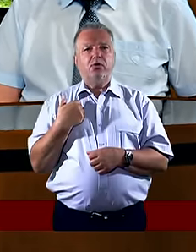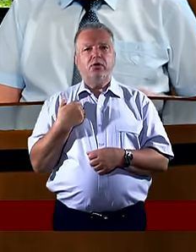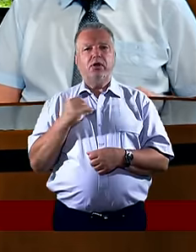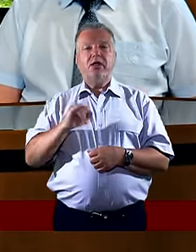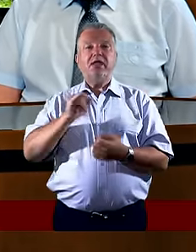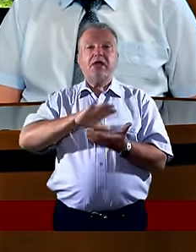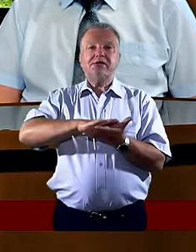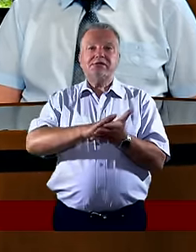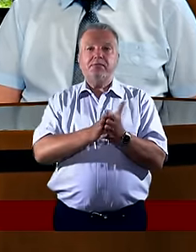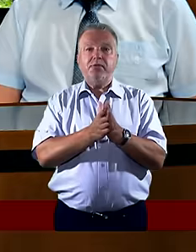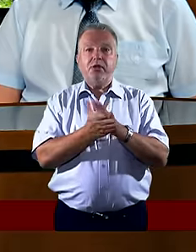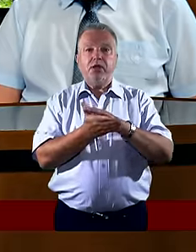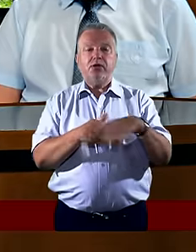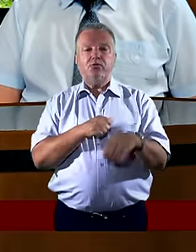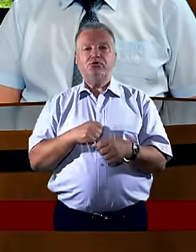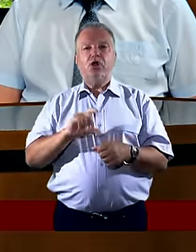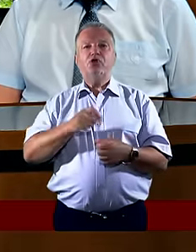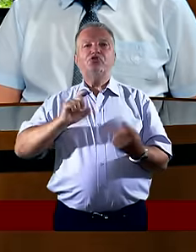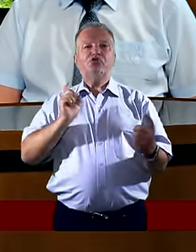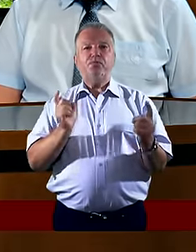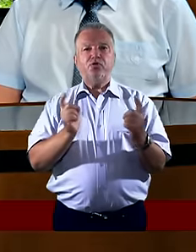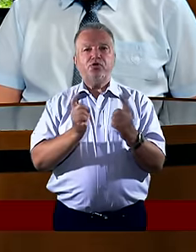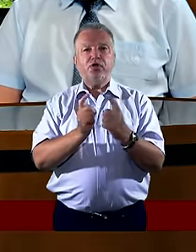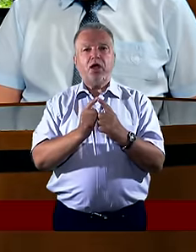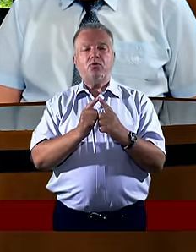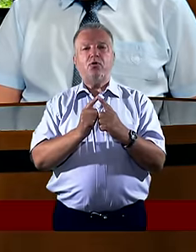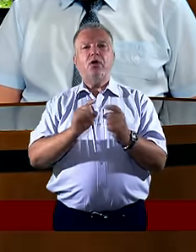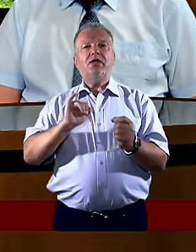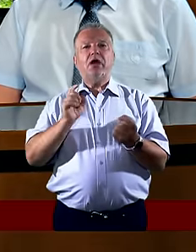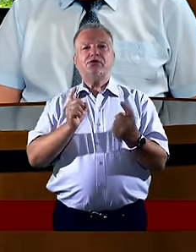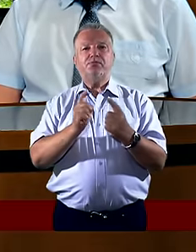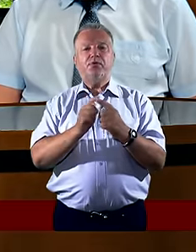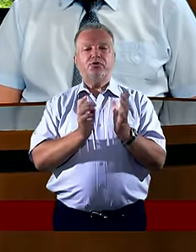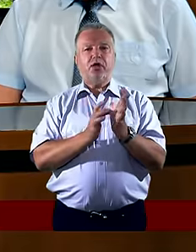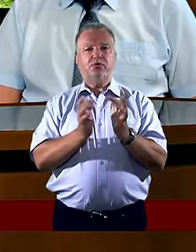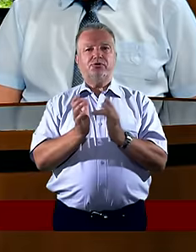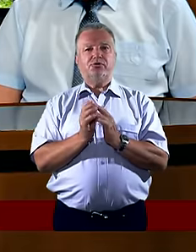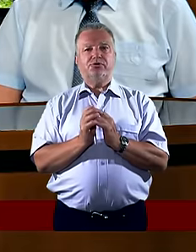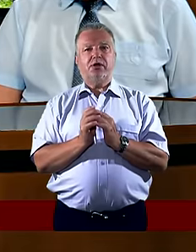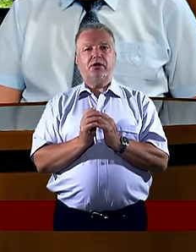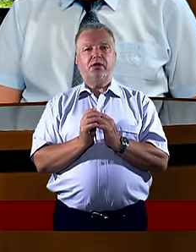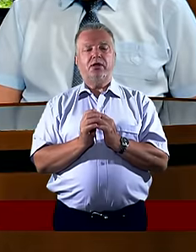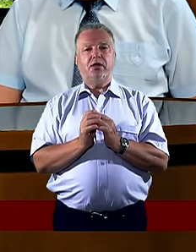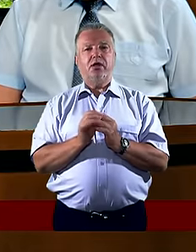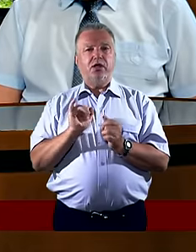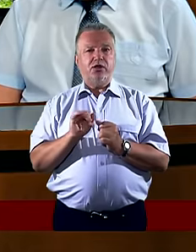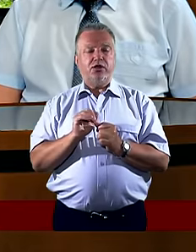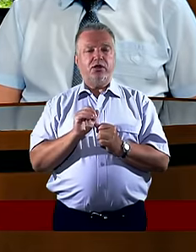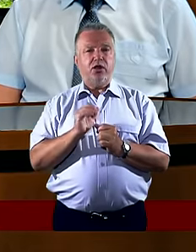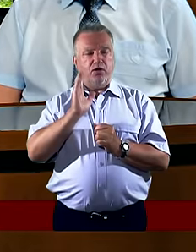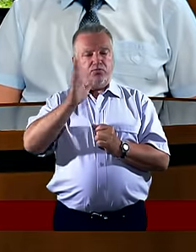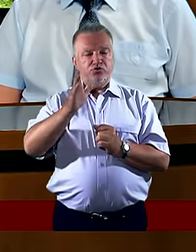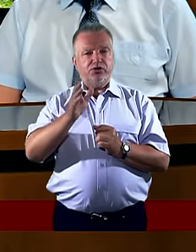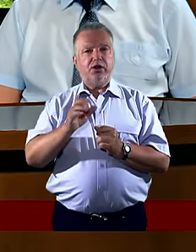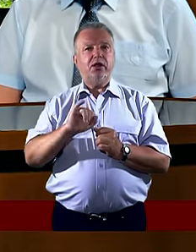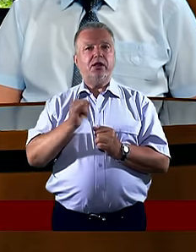tym, co było. Mm. I jak się zmienił potem. Potem o tym, co go spotkało, jak spotkał Jezusa. Mm.